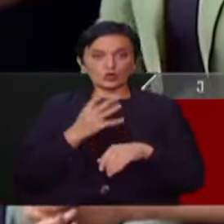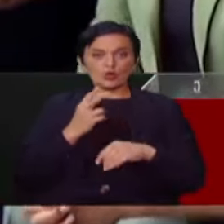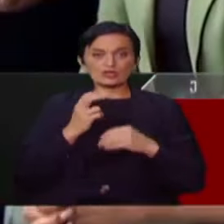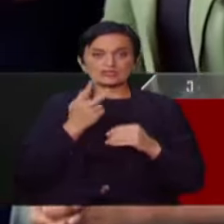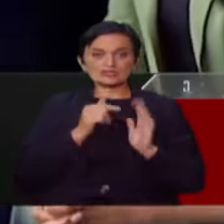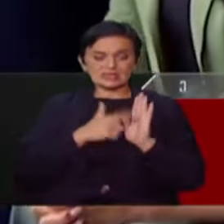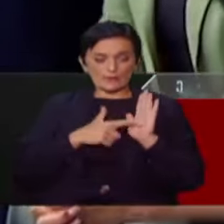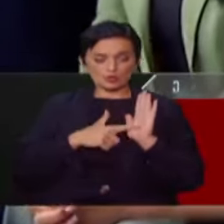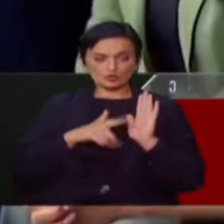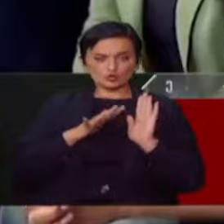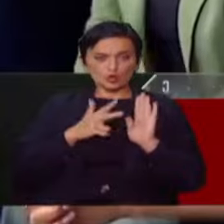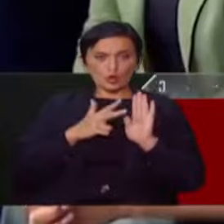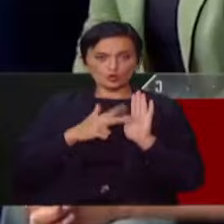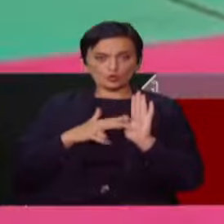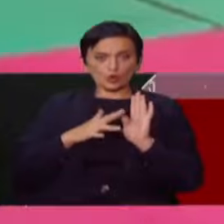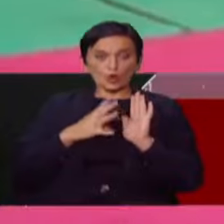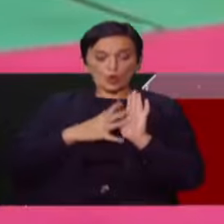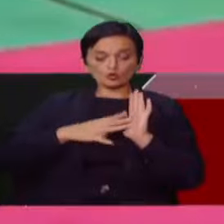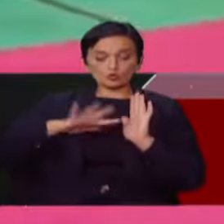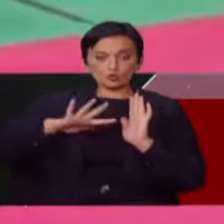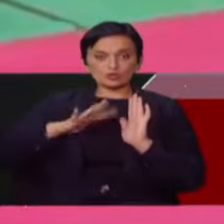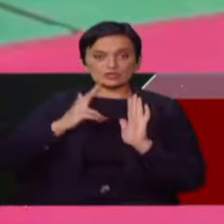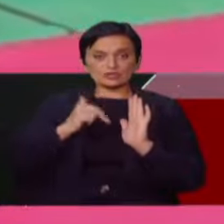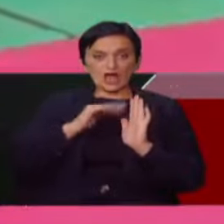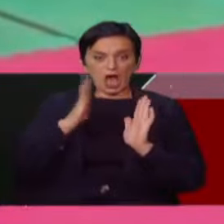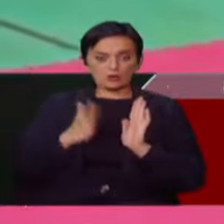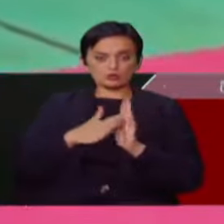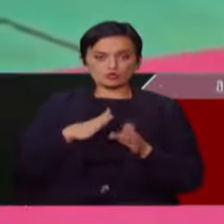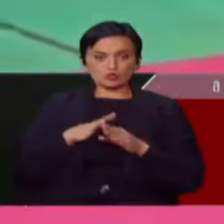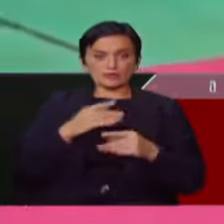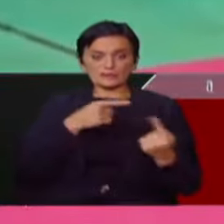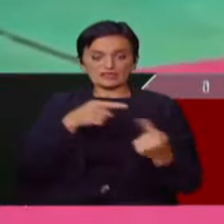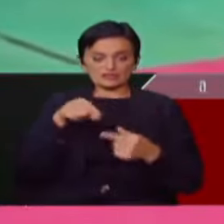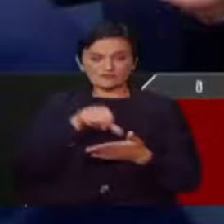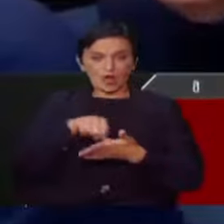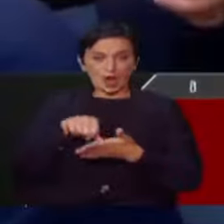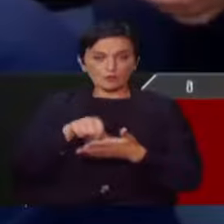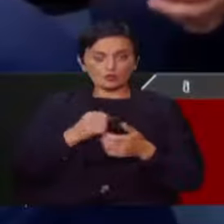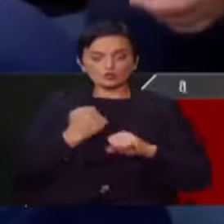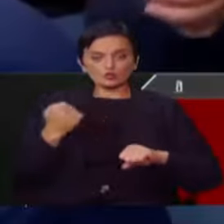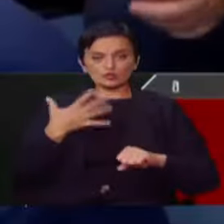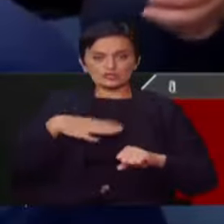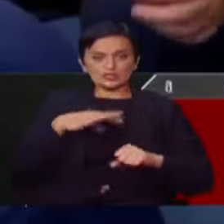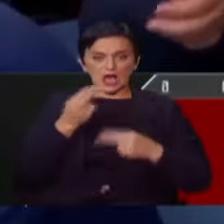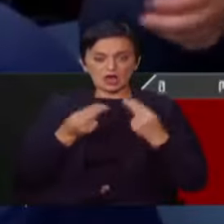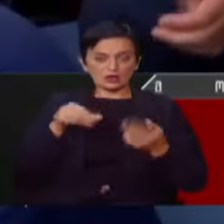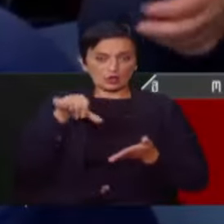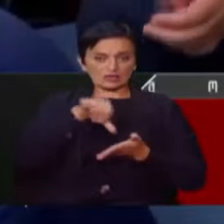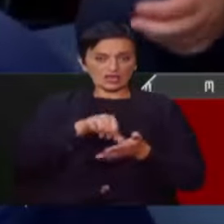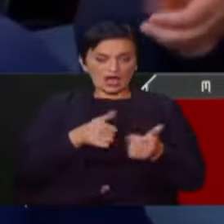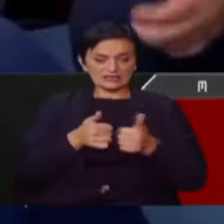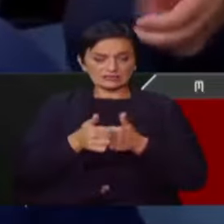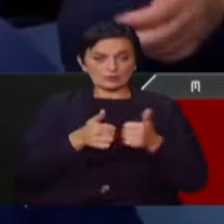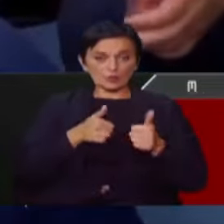kategoriashi 75, 85, 95 da absolutur tsonashi sva monatsileebtan ertad judoshi sakartvelos nakrebis tsevrebi